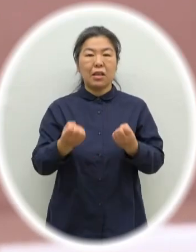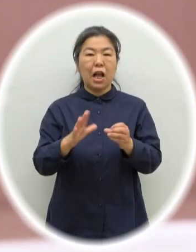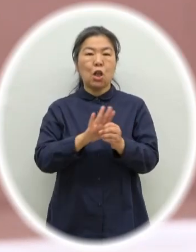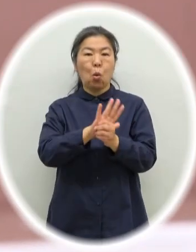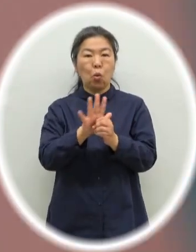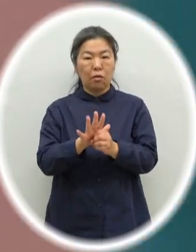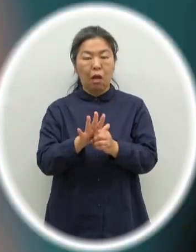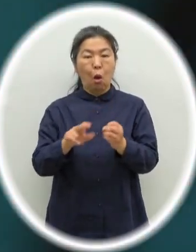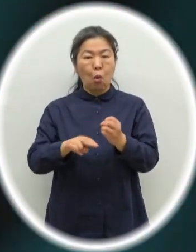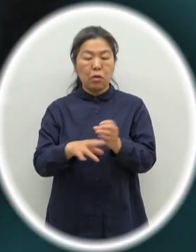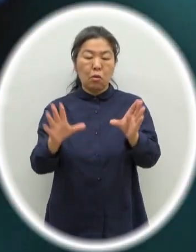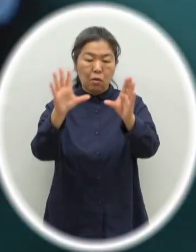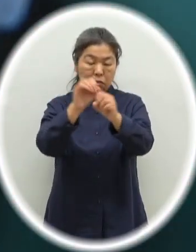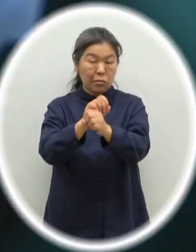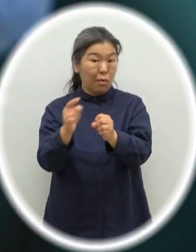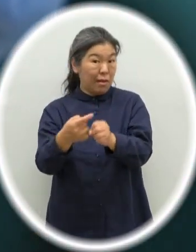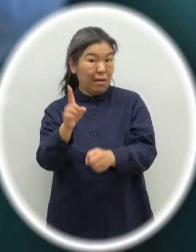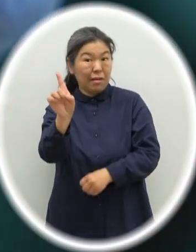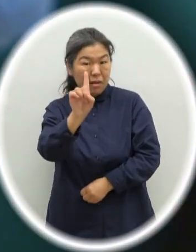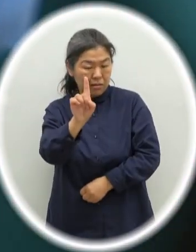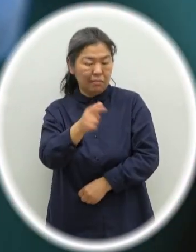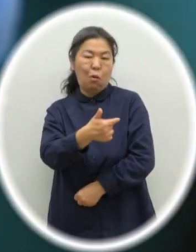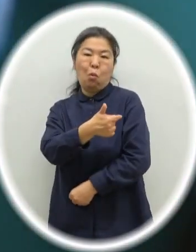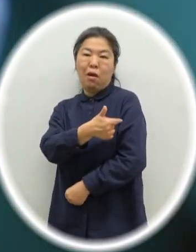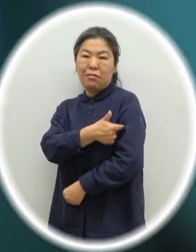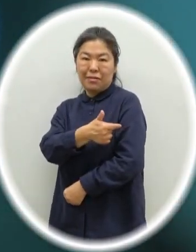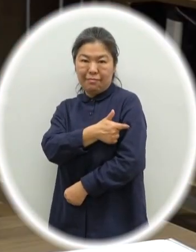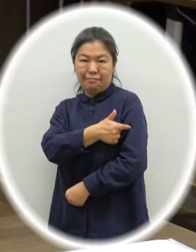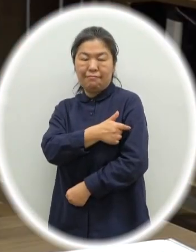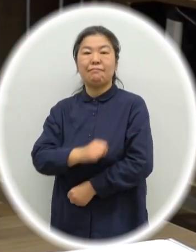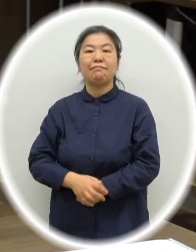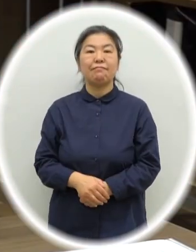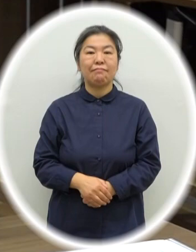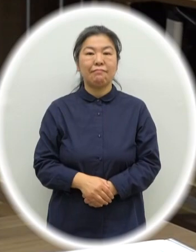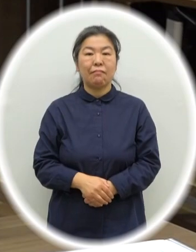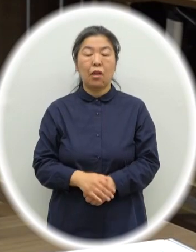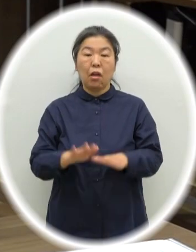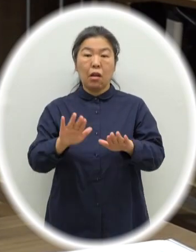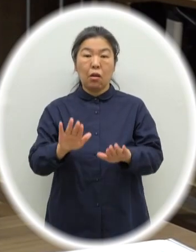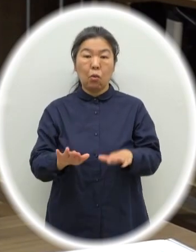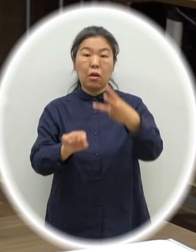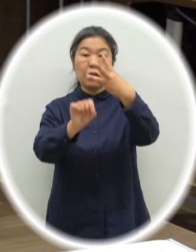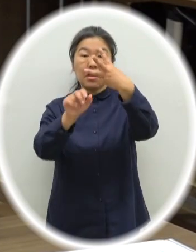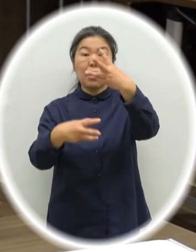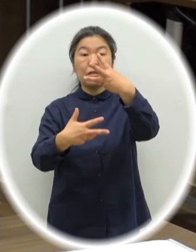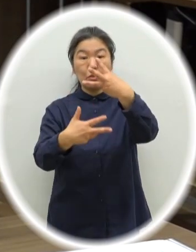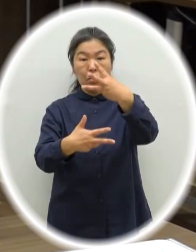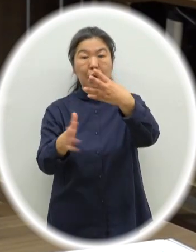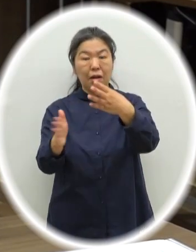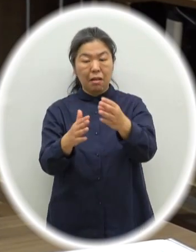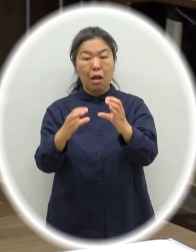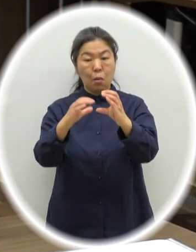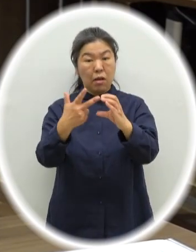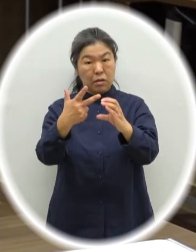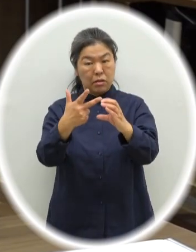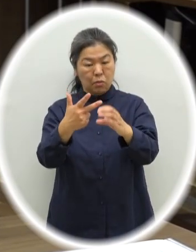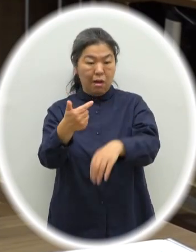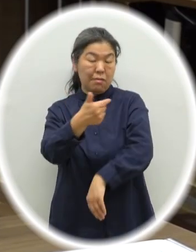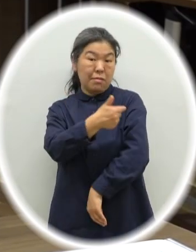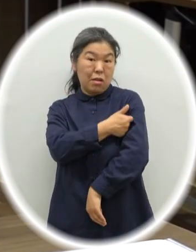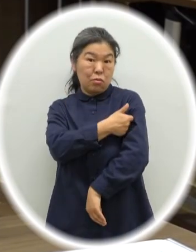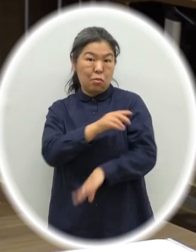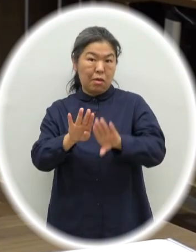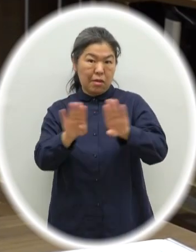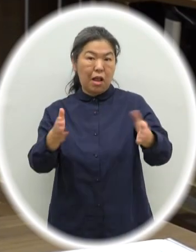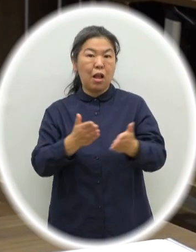新型コロナウイルス収束の鍵となるワクチン。今月8日、いわき市でワクチンの接種が